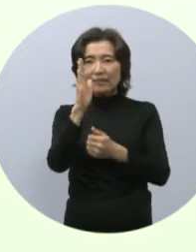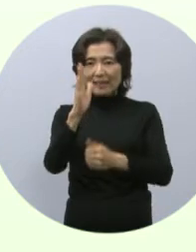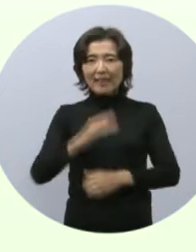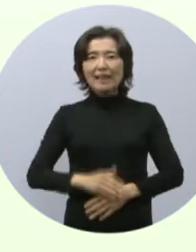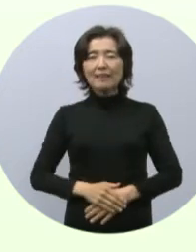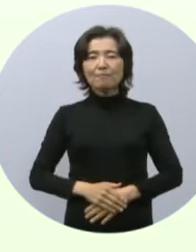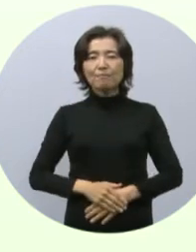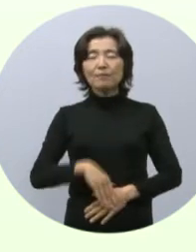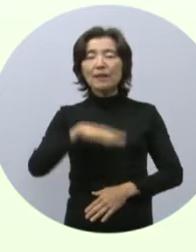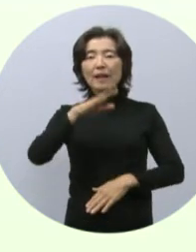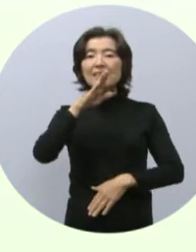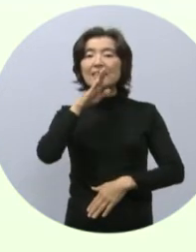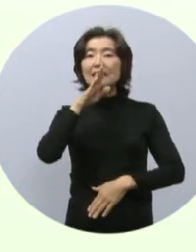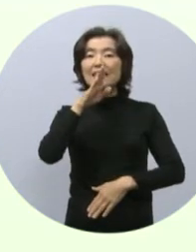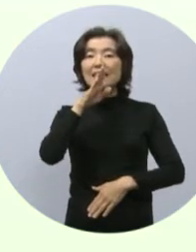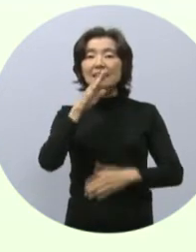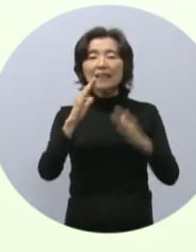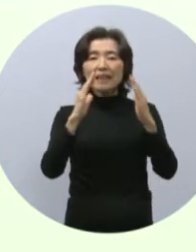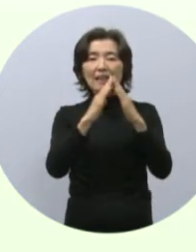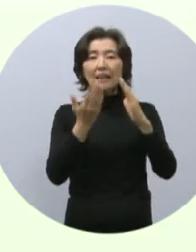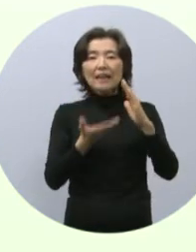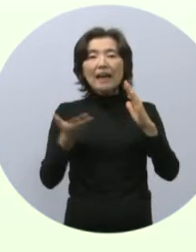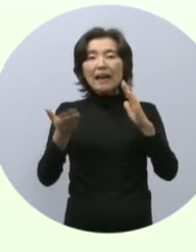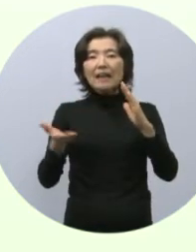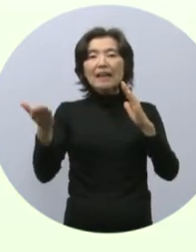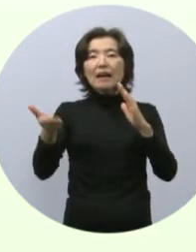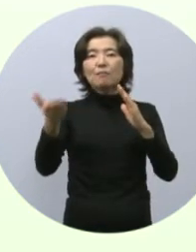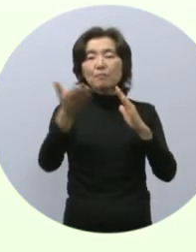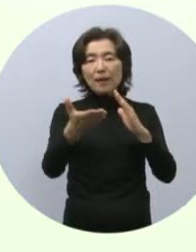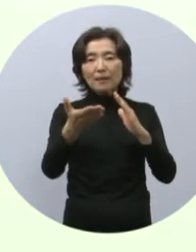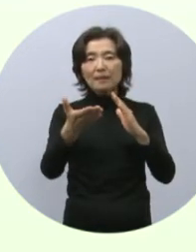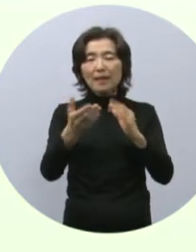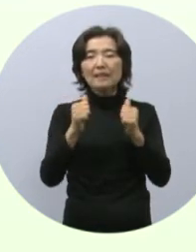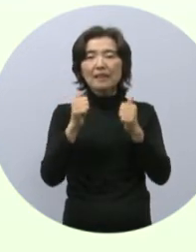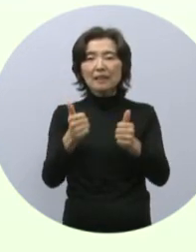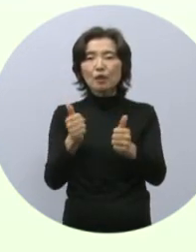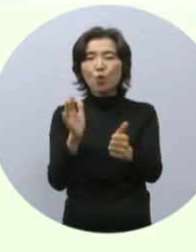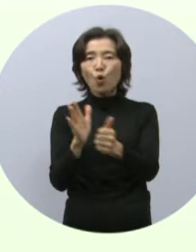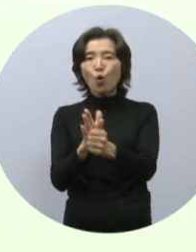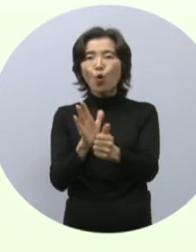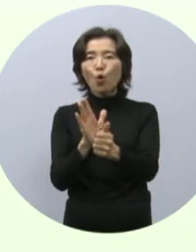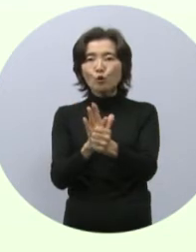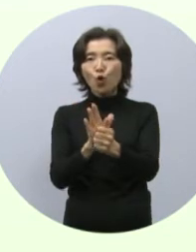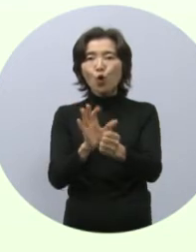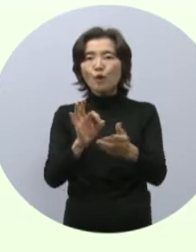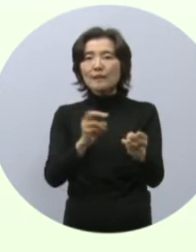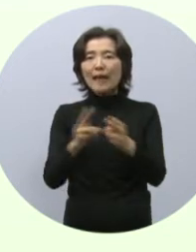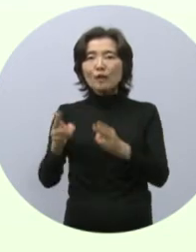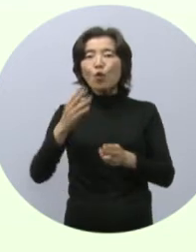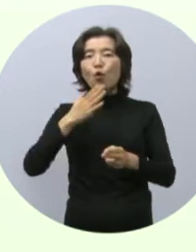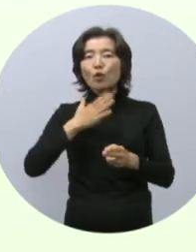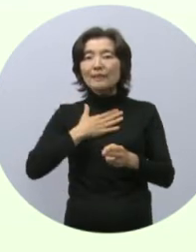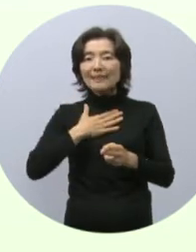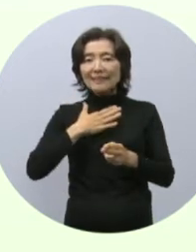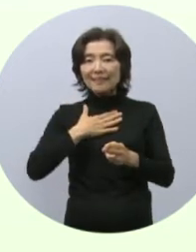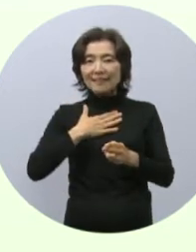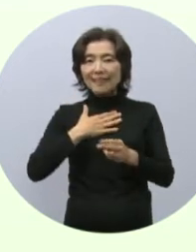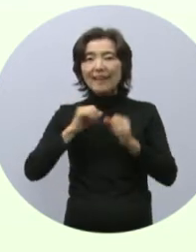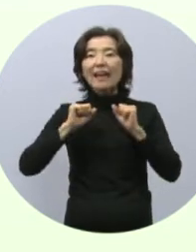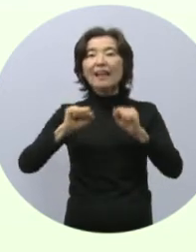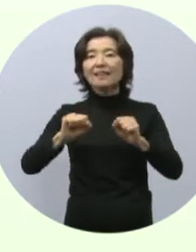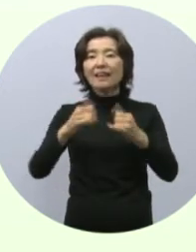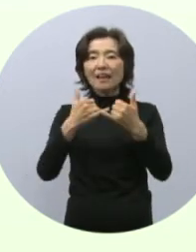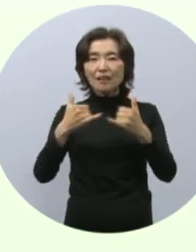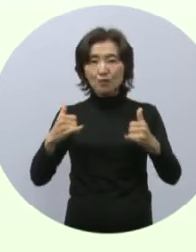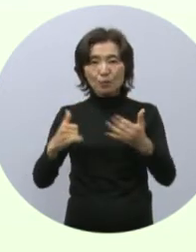それでは実際に回覧板で茅ヶ崎市の補助制度を知り、ブロック塀を撤去した新倉さんのお話を